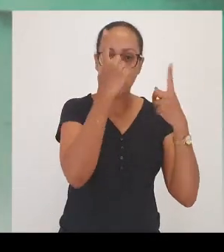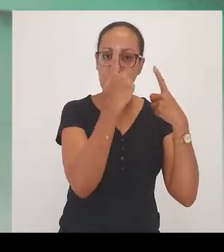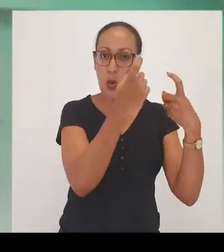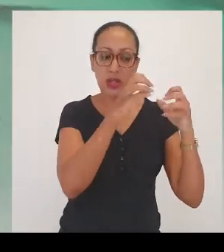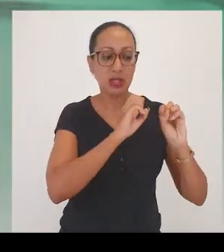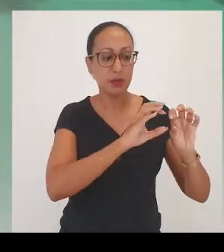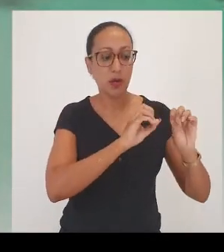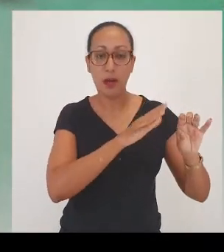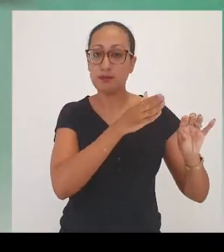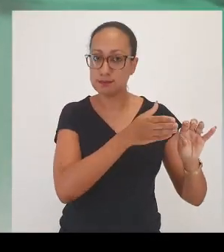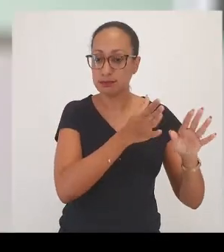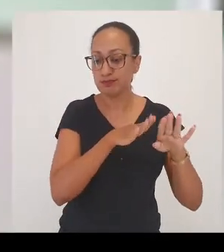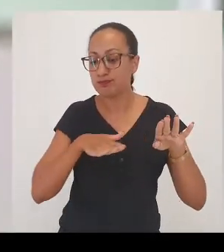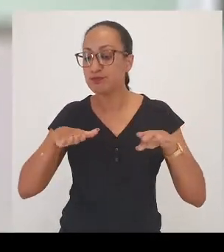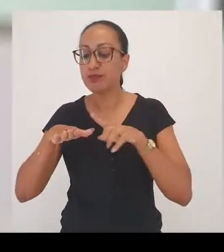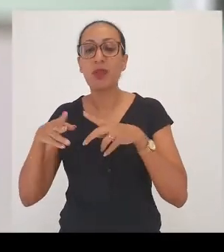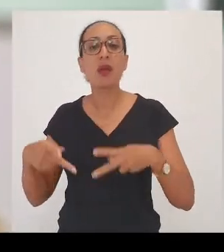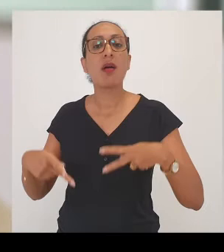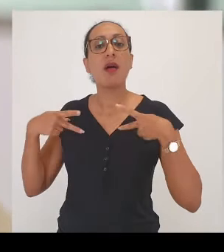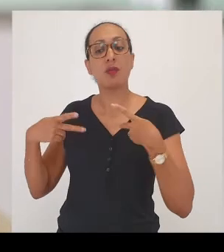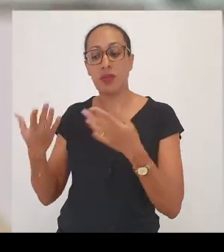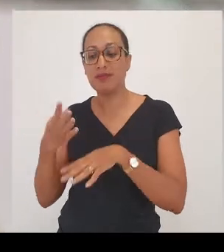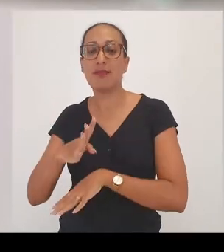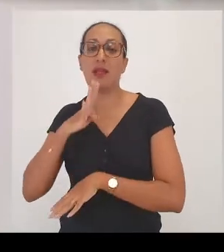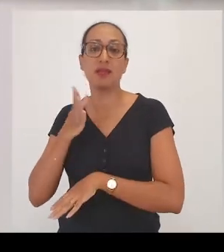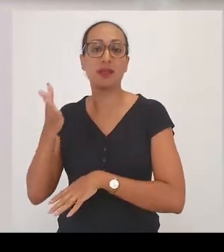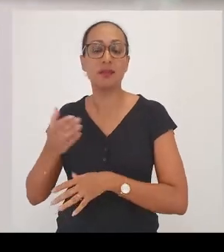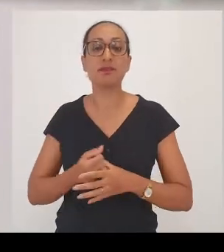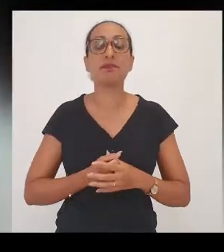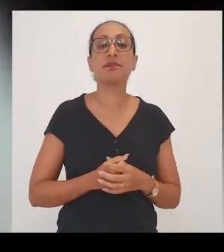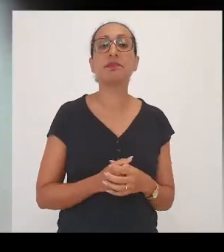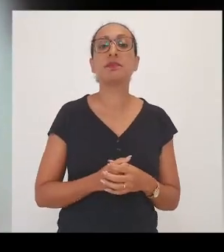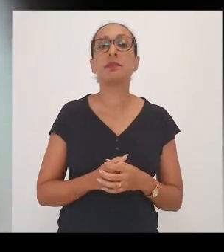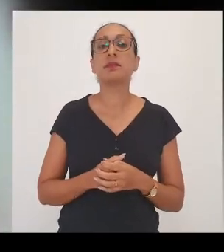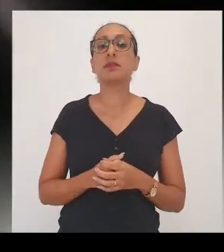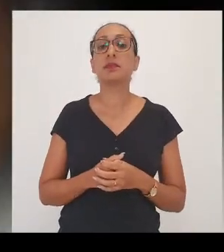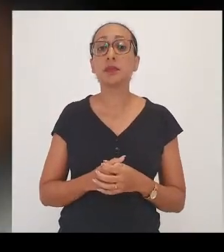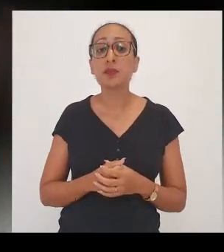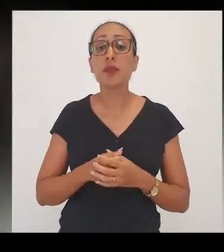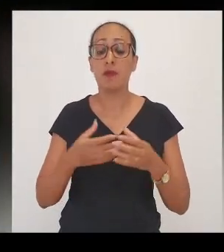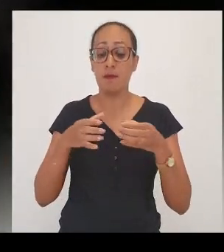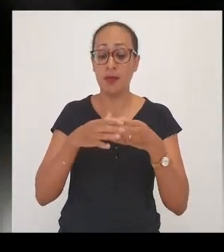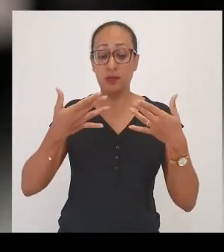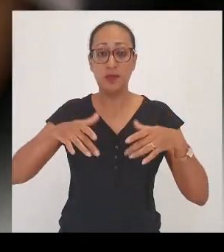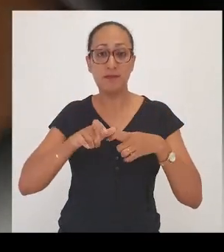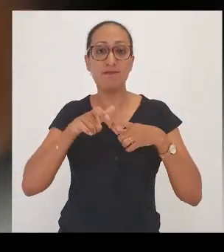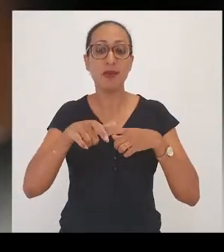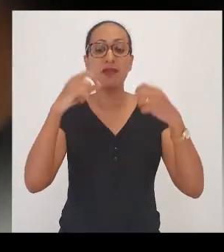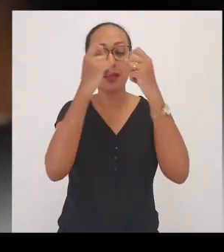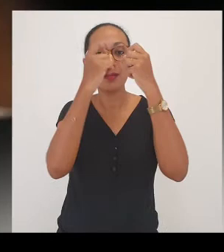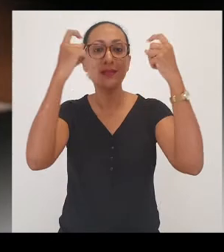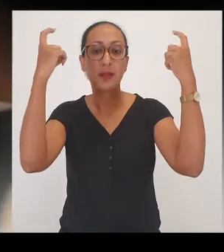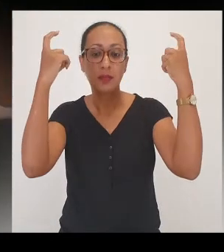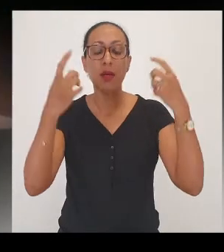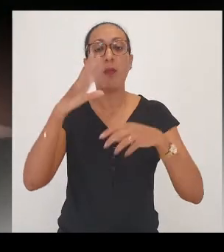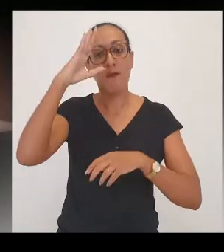de cours et aussi le plateau technique où se passe la partie pratique. Suite à cette formation, il y a un titre professionnel